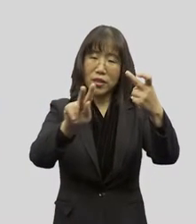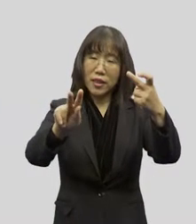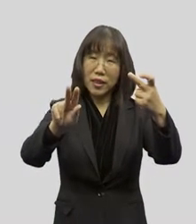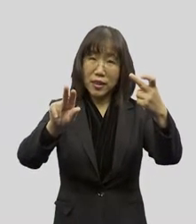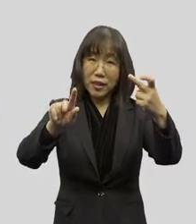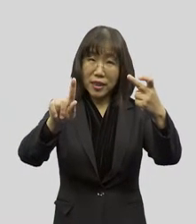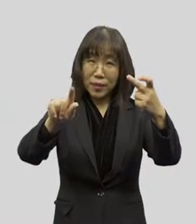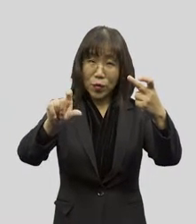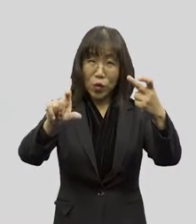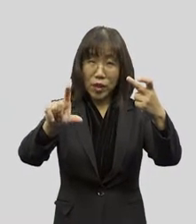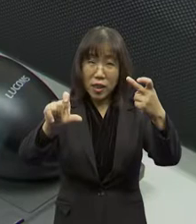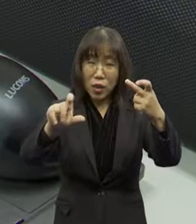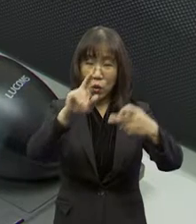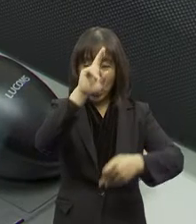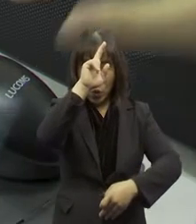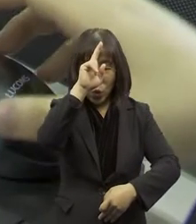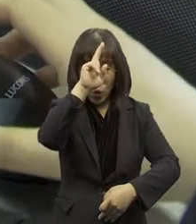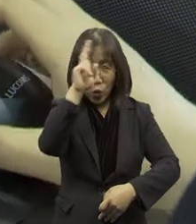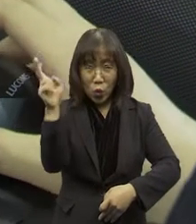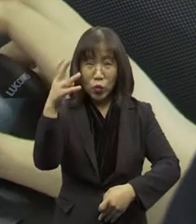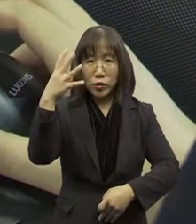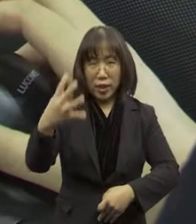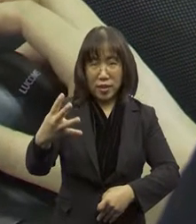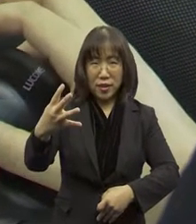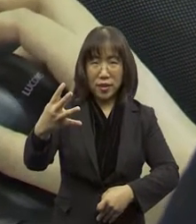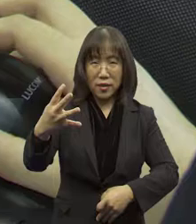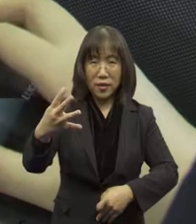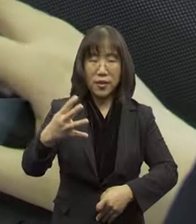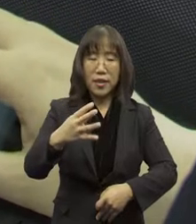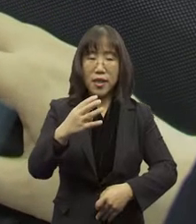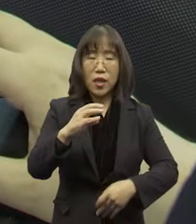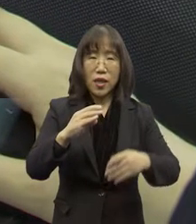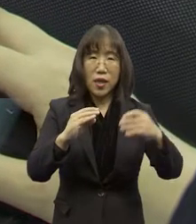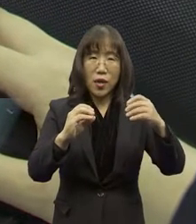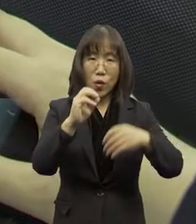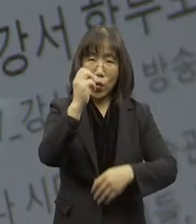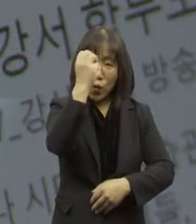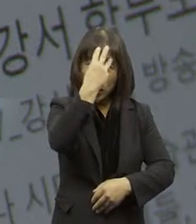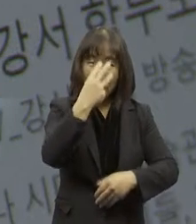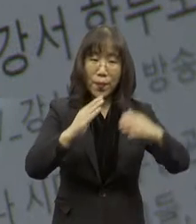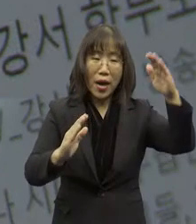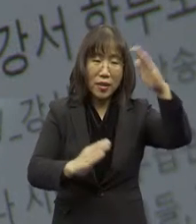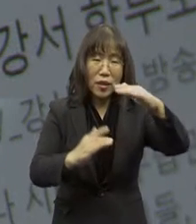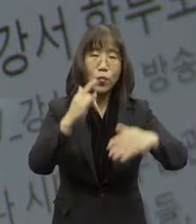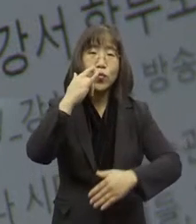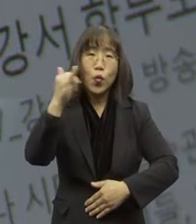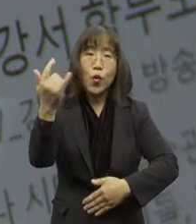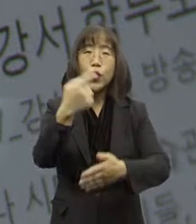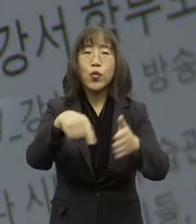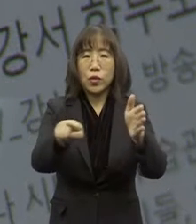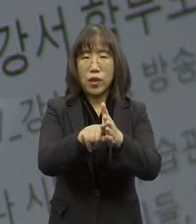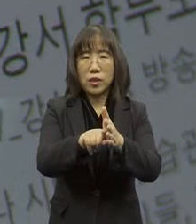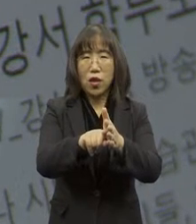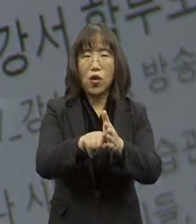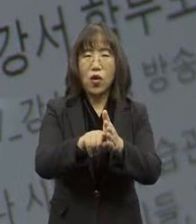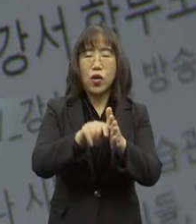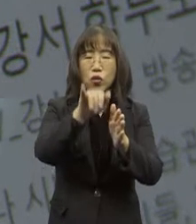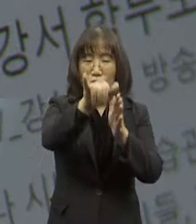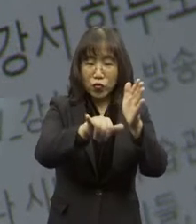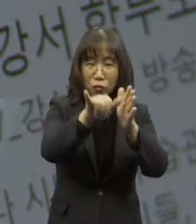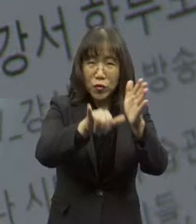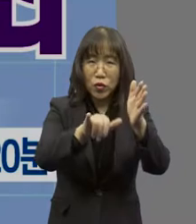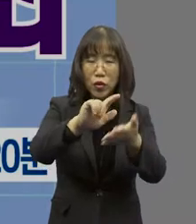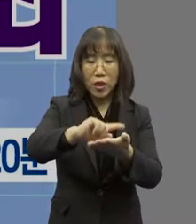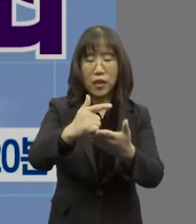오는 12월 15일 오후 4시 대입 수험생과 학부모 등을 대상으로 강서구청 유튜브 아이강서TV